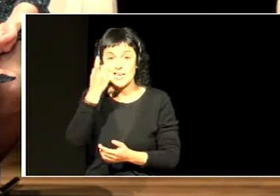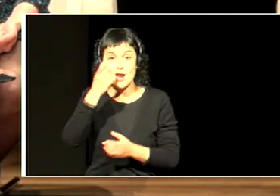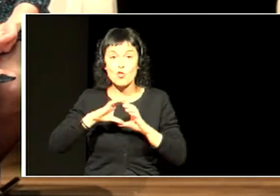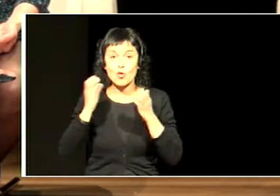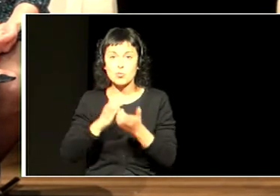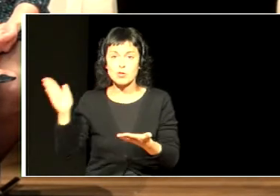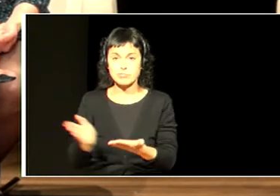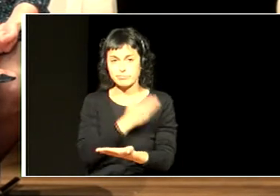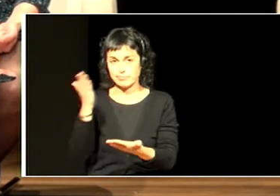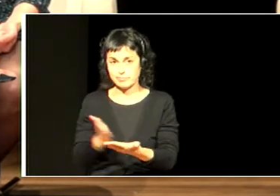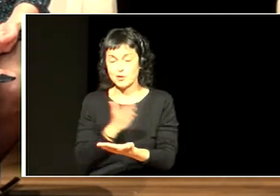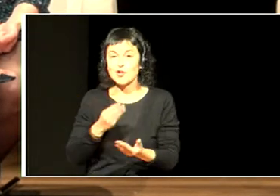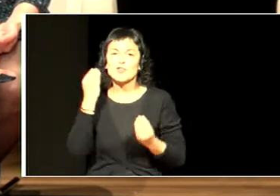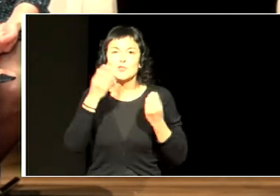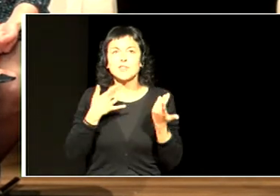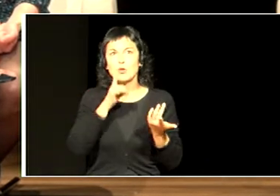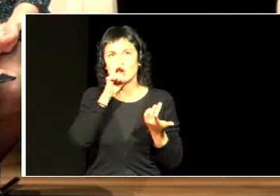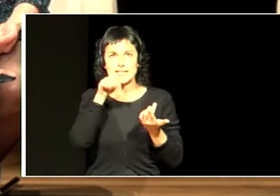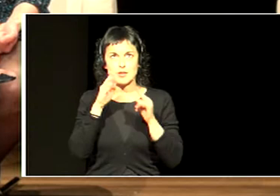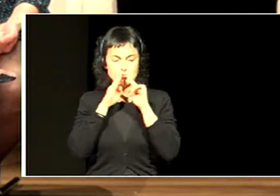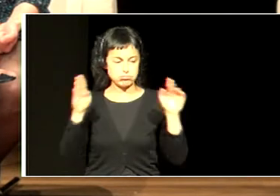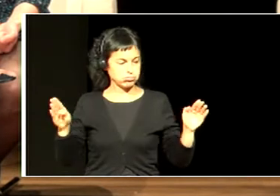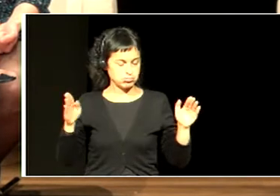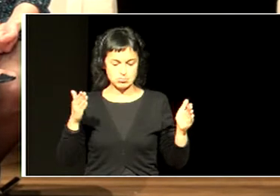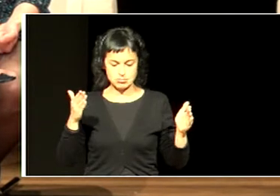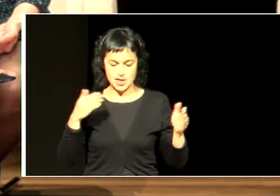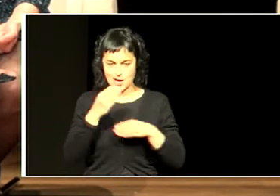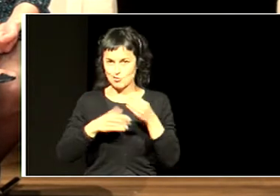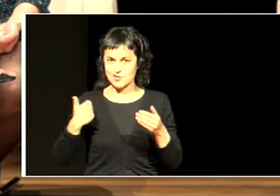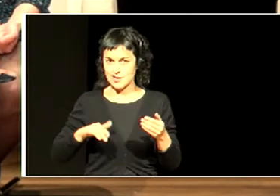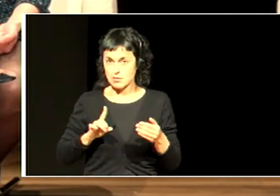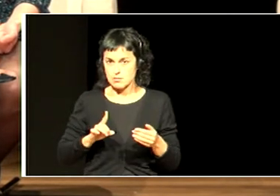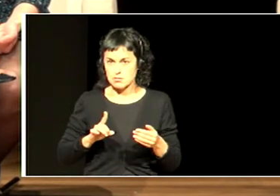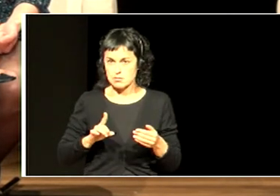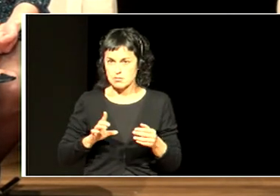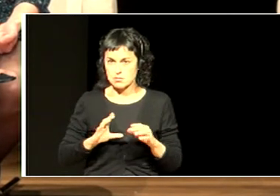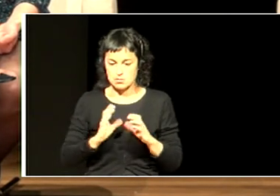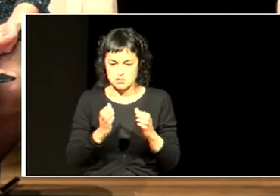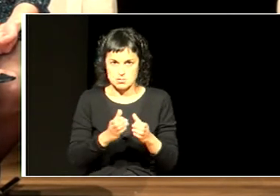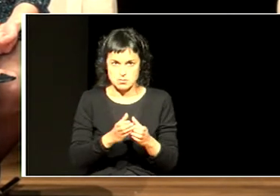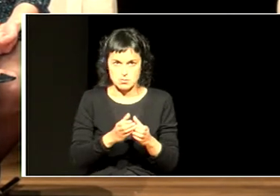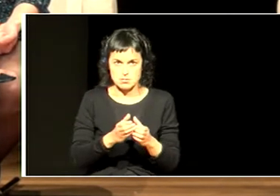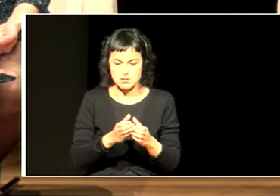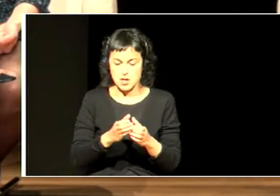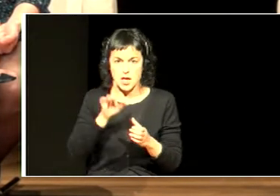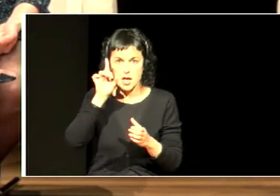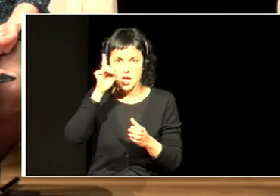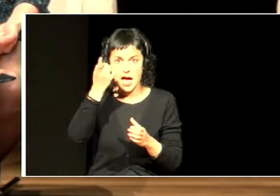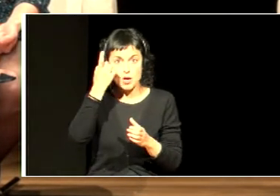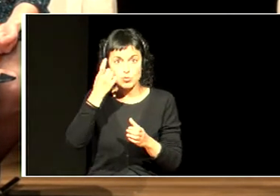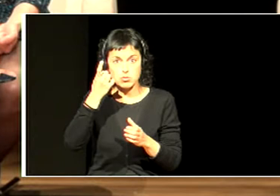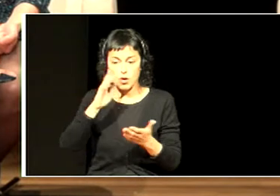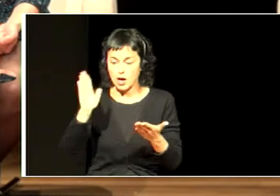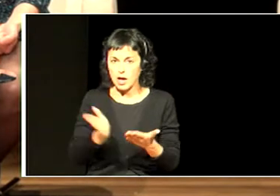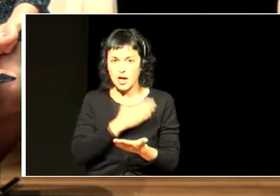urte batean egitearekin nahiko dela, porque ja eginda daude, baina ez. Osea, ikasleak hor daude, familiak berriak dira, eta urtero